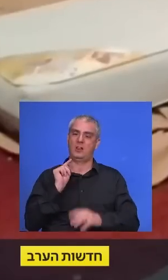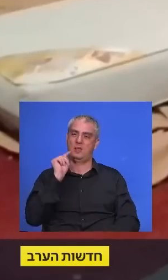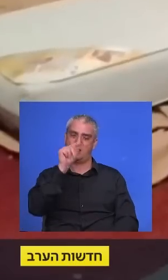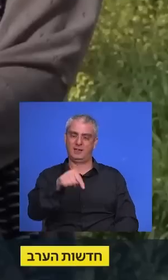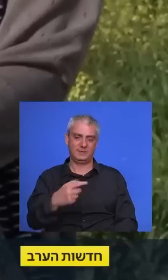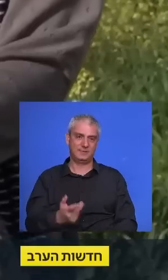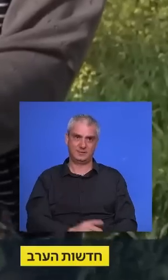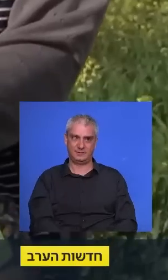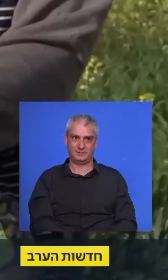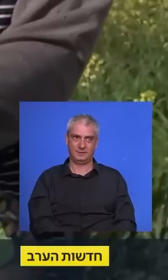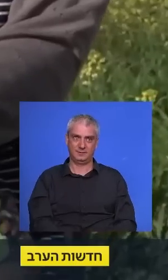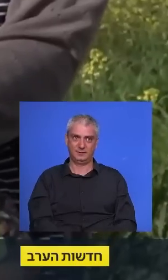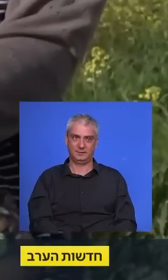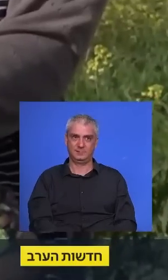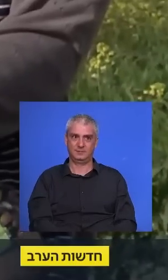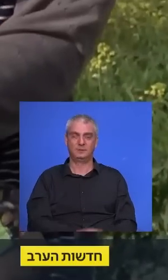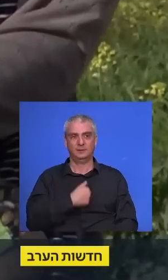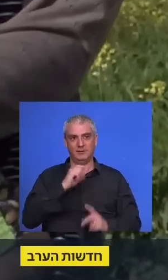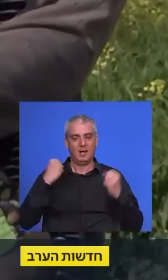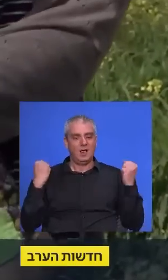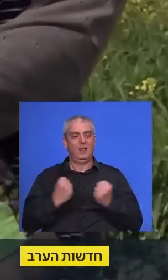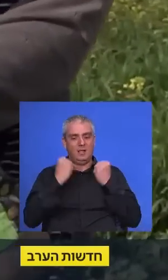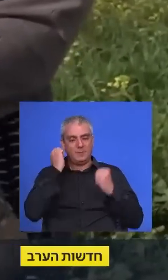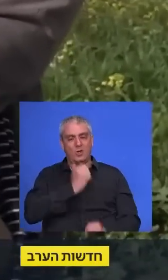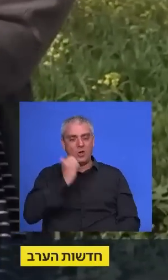אז צריך להתאמן כל